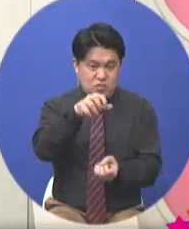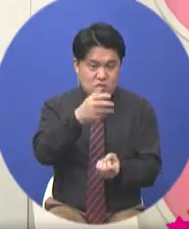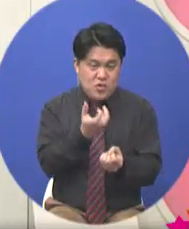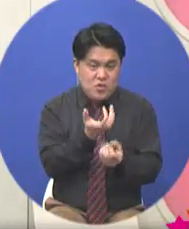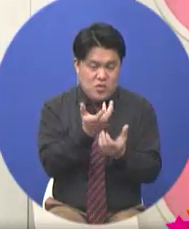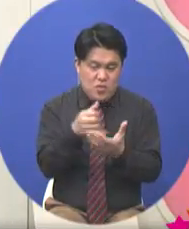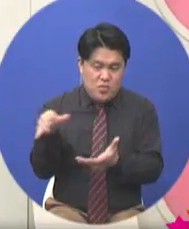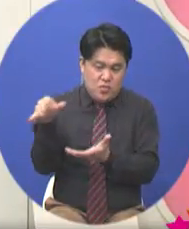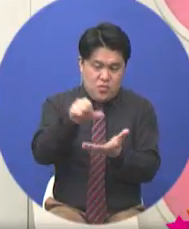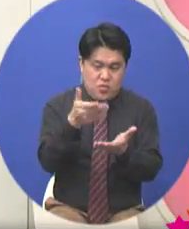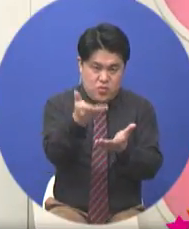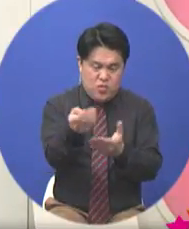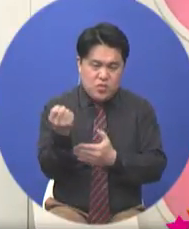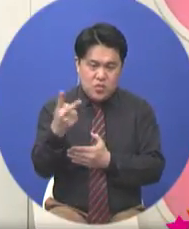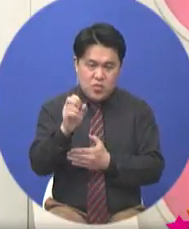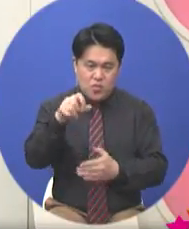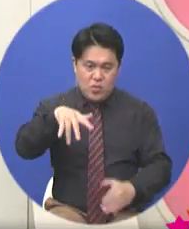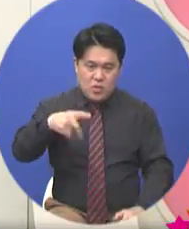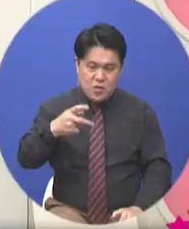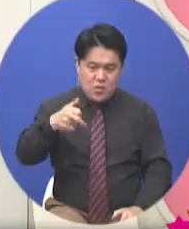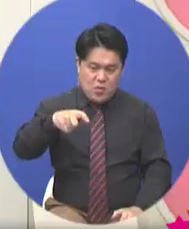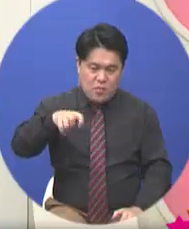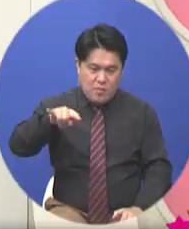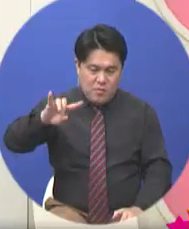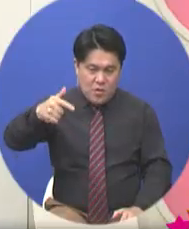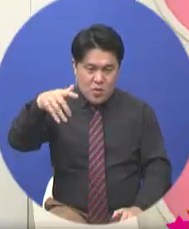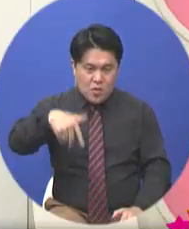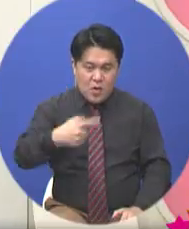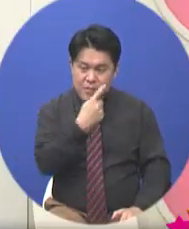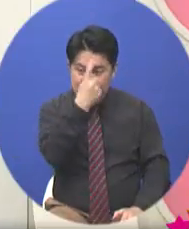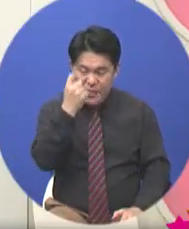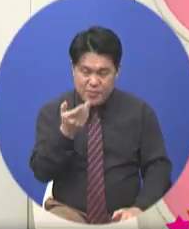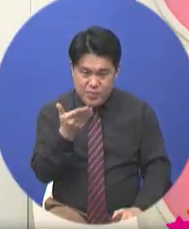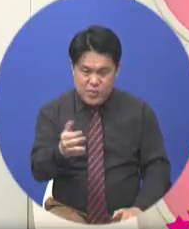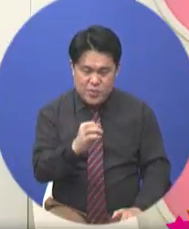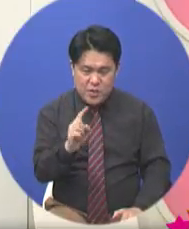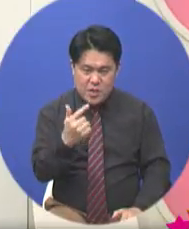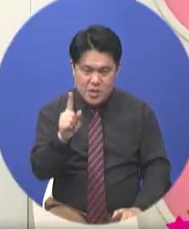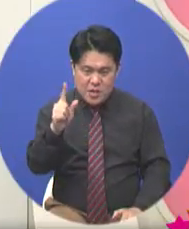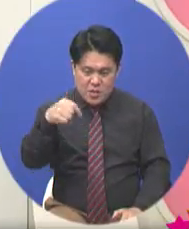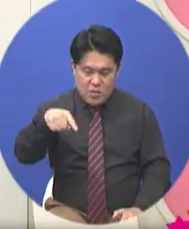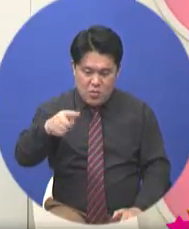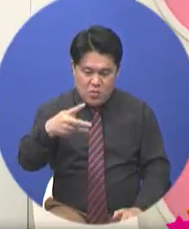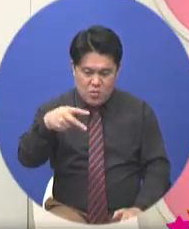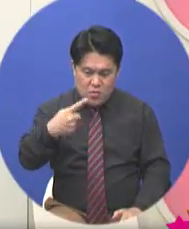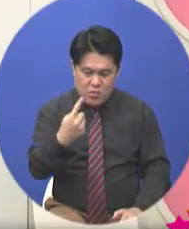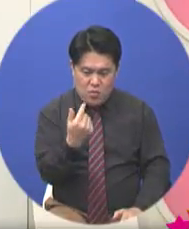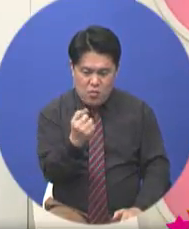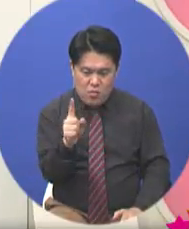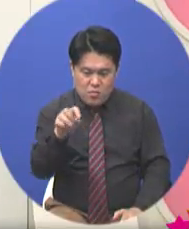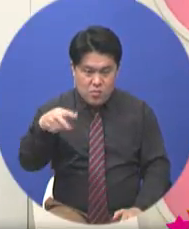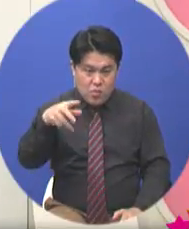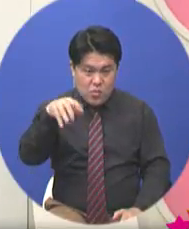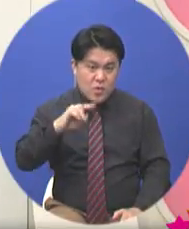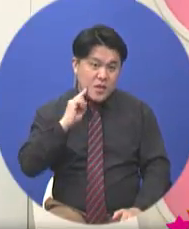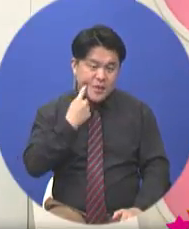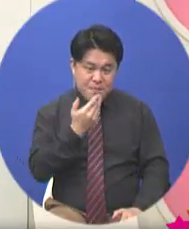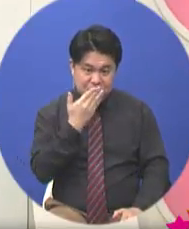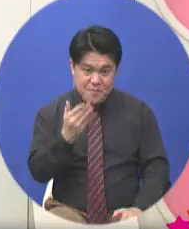또 위즈코스메틱에서 미스트를, 주식회사 아나월드와이드에서 예뻐지는